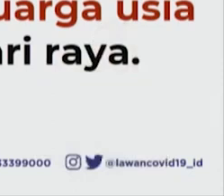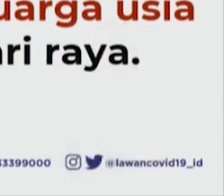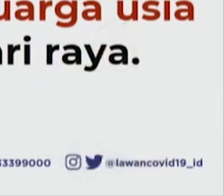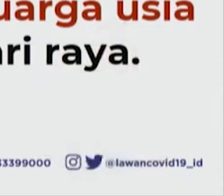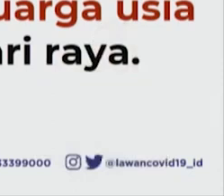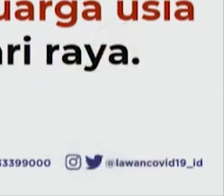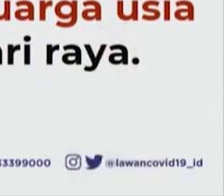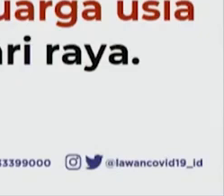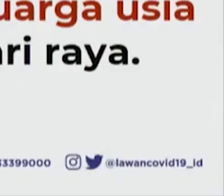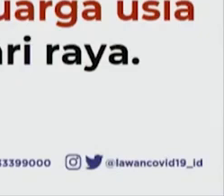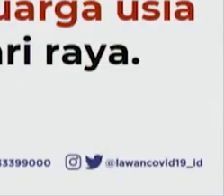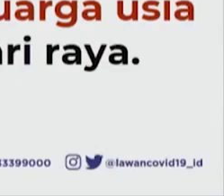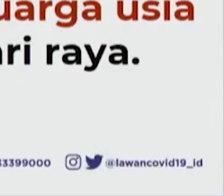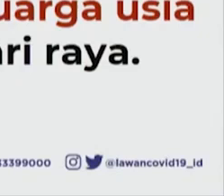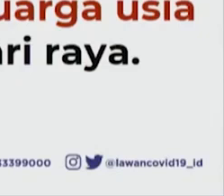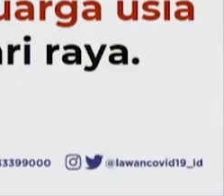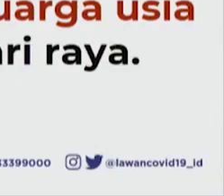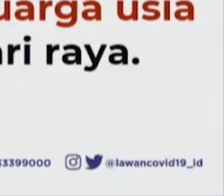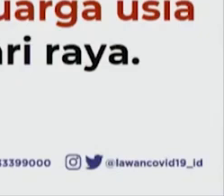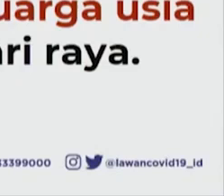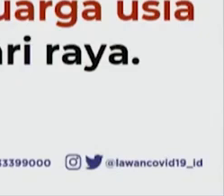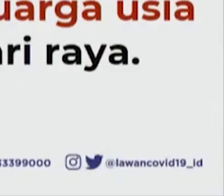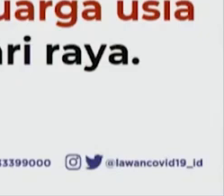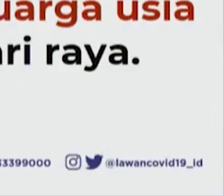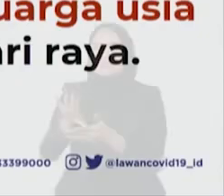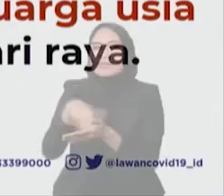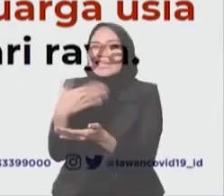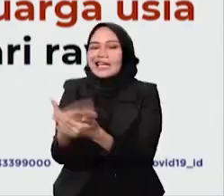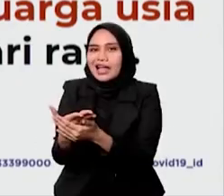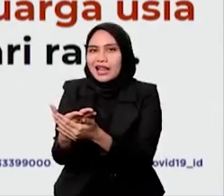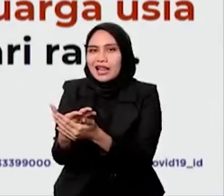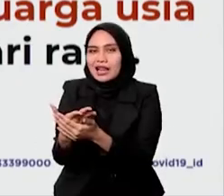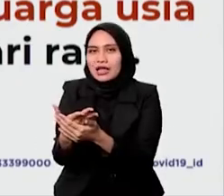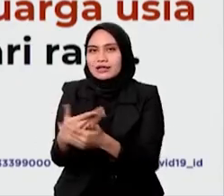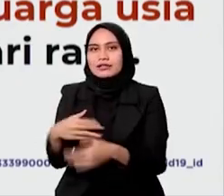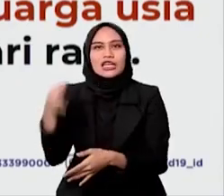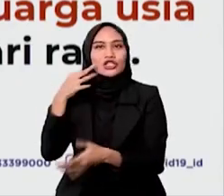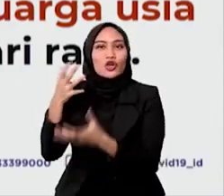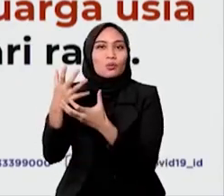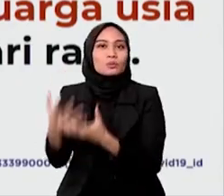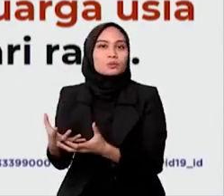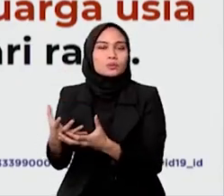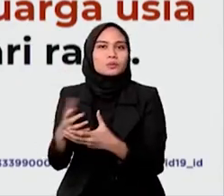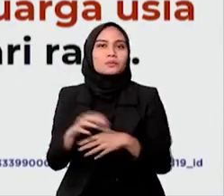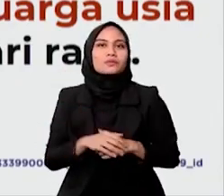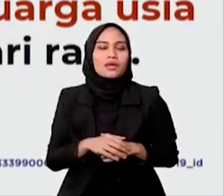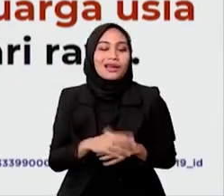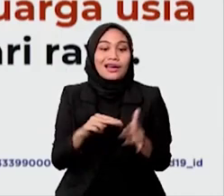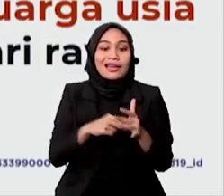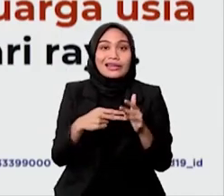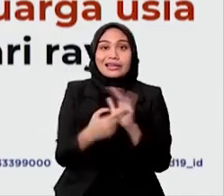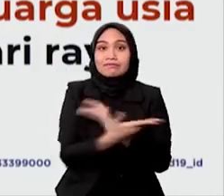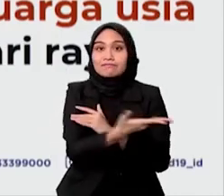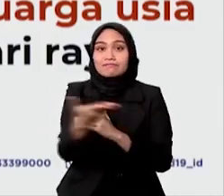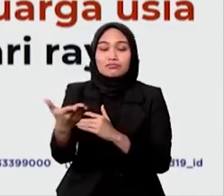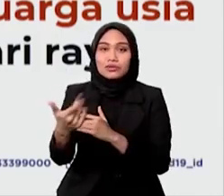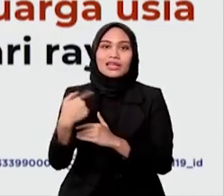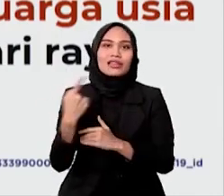lima tahun hal ini menunjukkan bahwa kita harus betul-betul berhati-hati